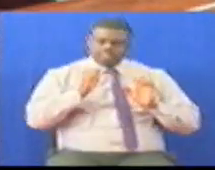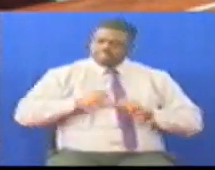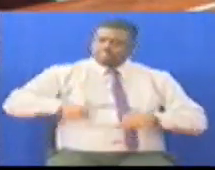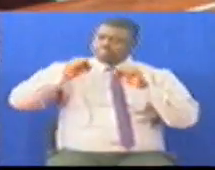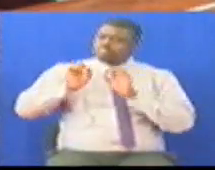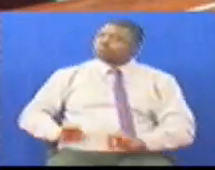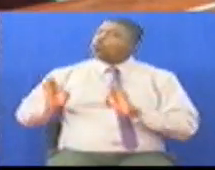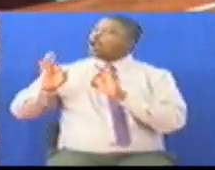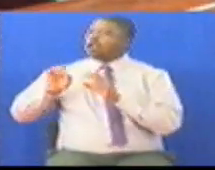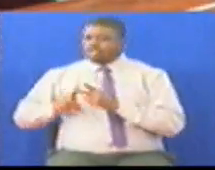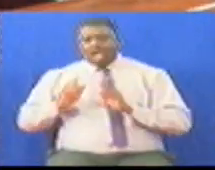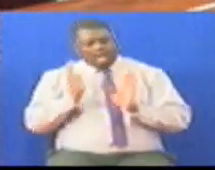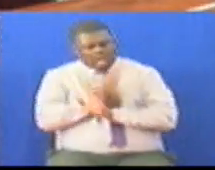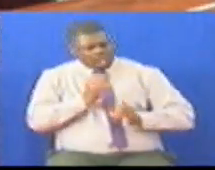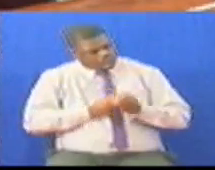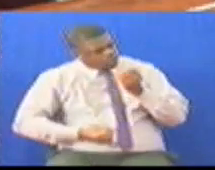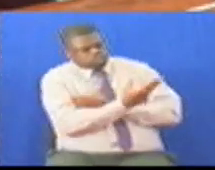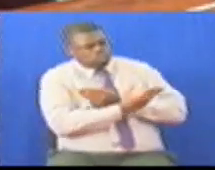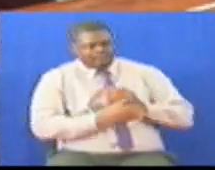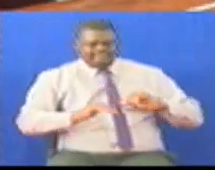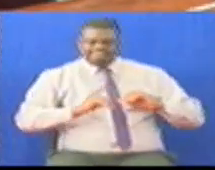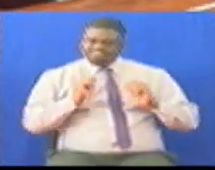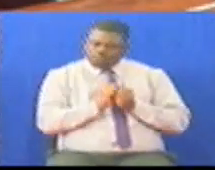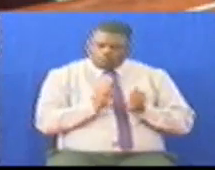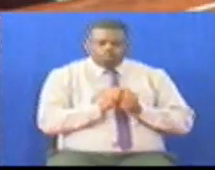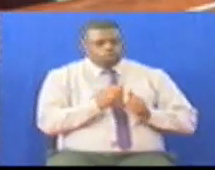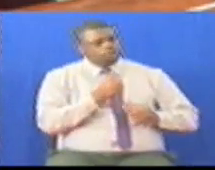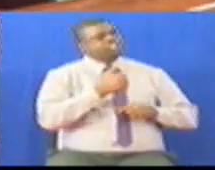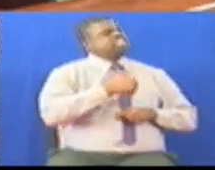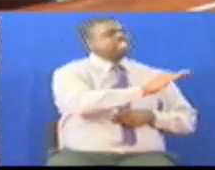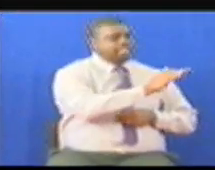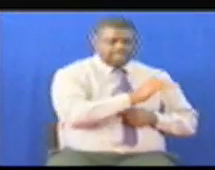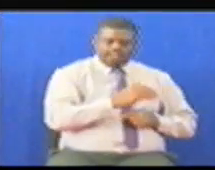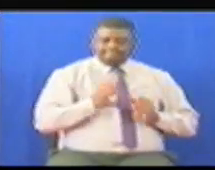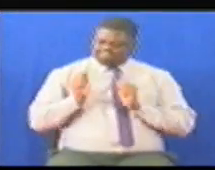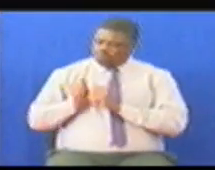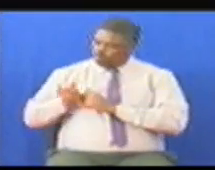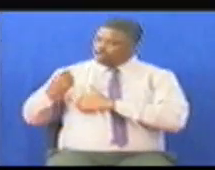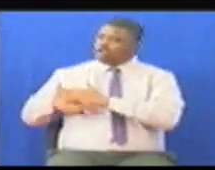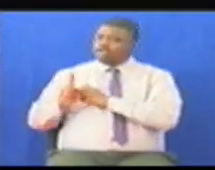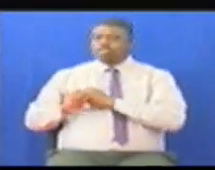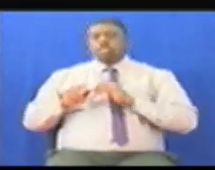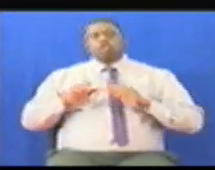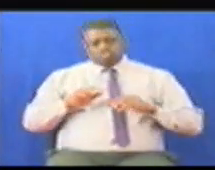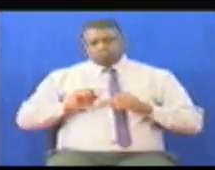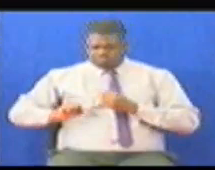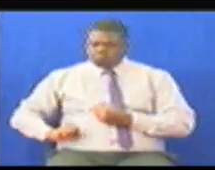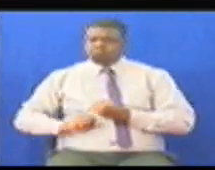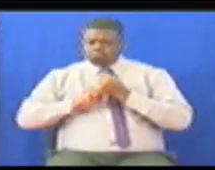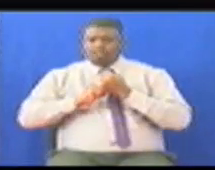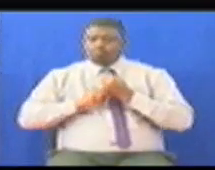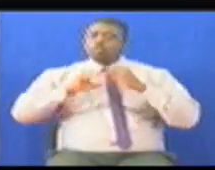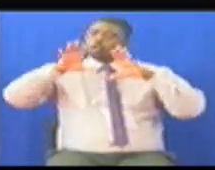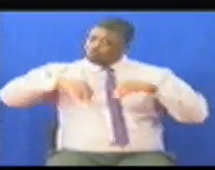rushwa katika Tanzania. Vyombo vyote vya nje na ndani vinakubali kwamba Watanzania sasa wako mbioni kupambana na rushwa